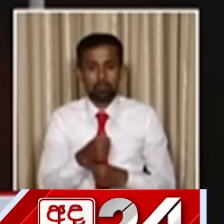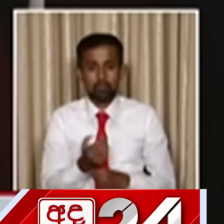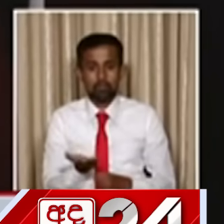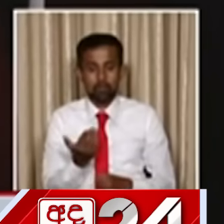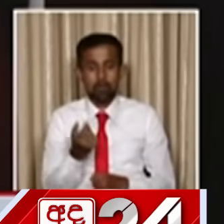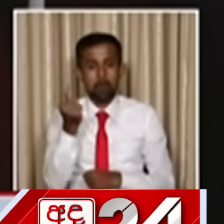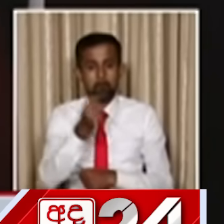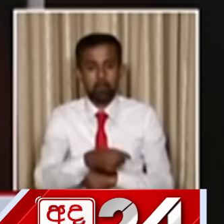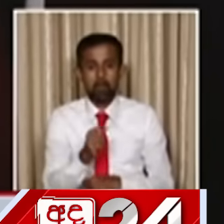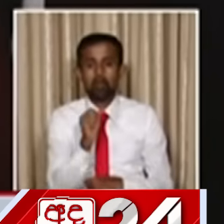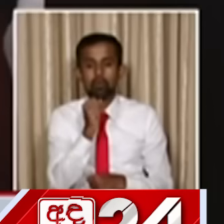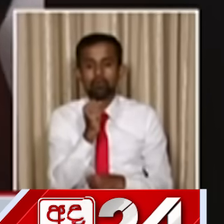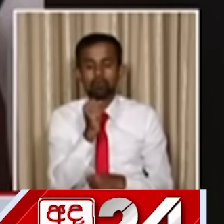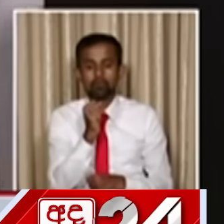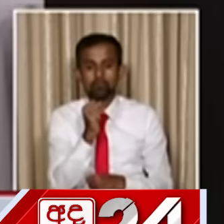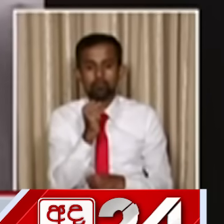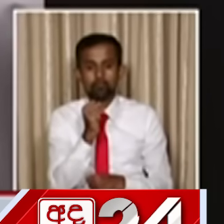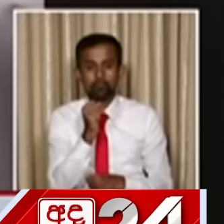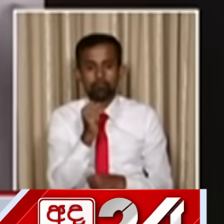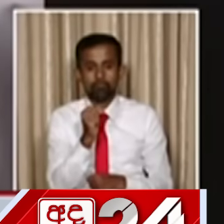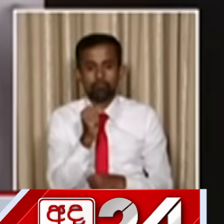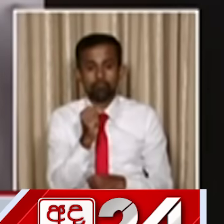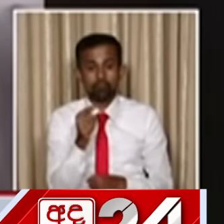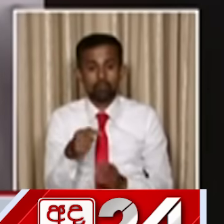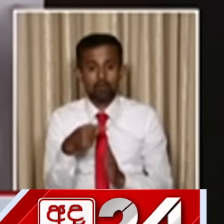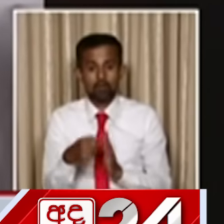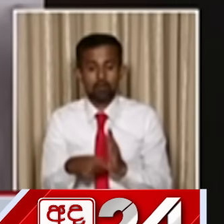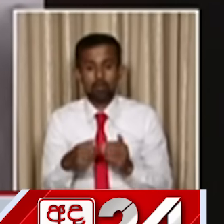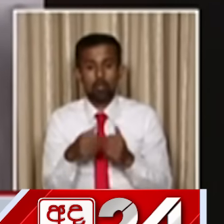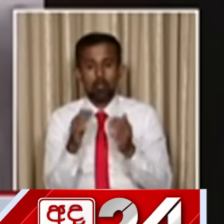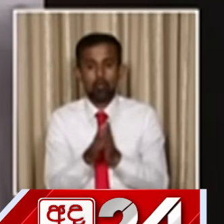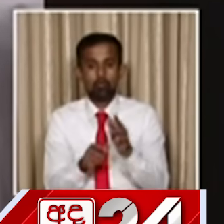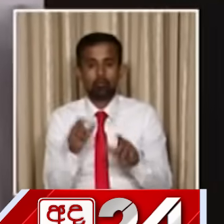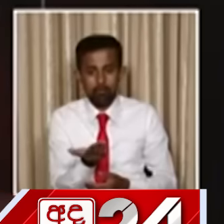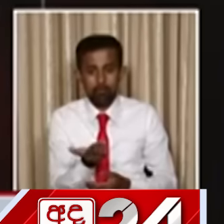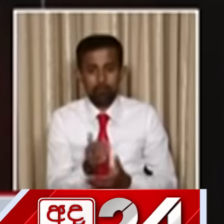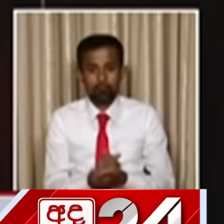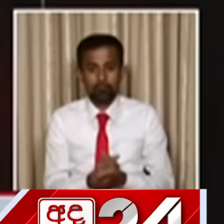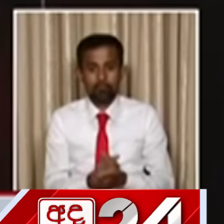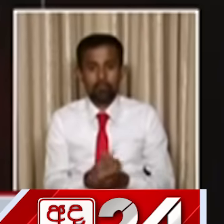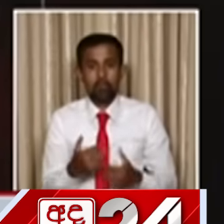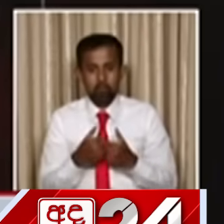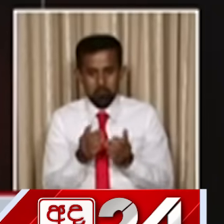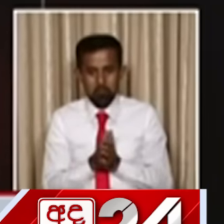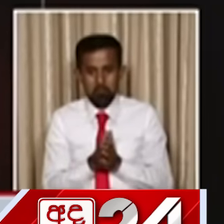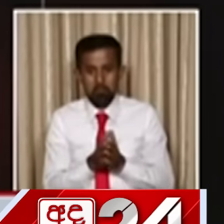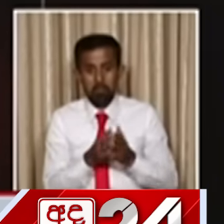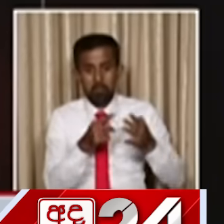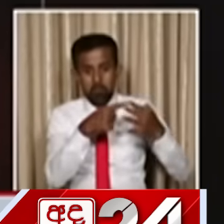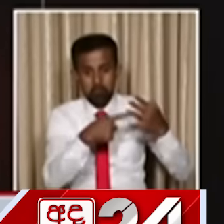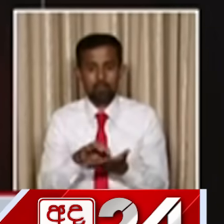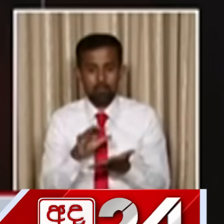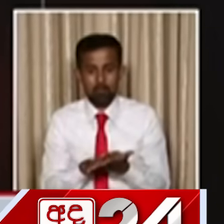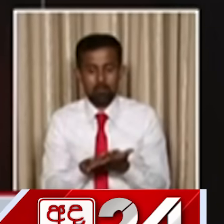ලබන පියවර කවරේද යන්න පිළිබඳව මෙරට සමස්ත ජනතාව සිටින්නේ අවදියෙන්. මා විසින් පහත සඳහන් ප්‍රශ්න